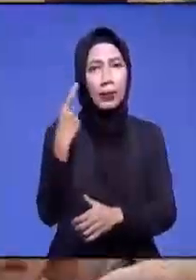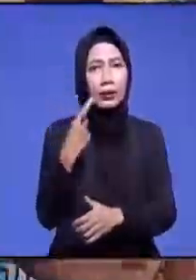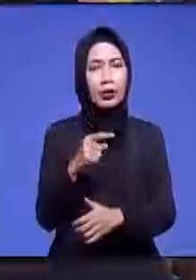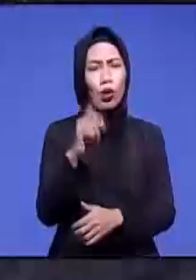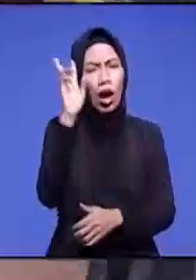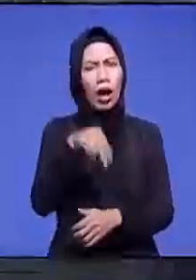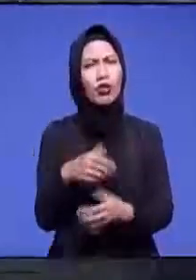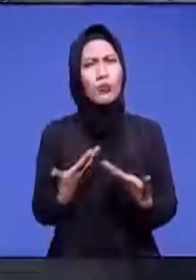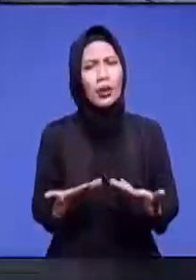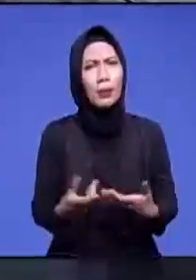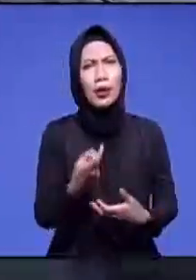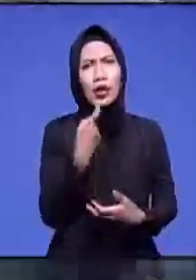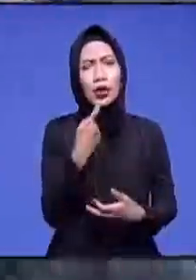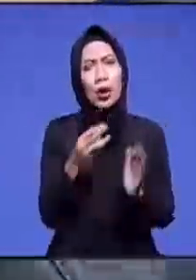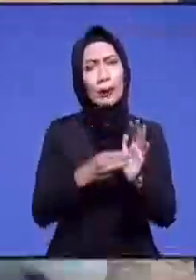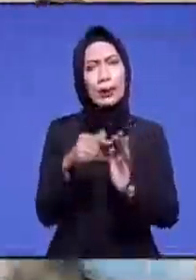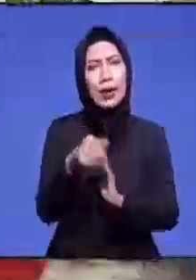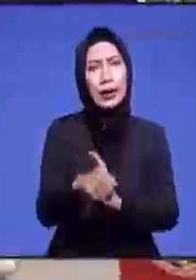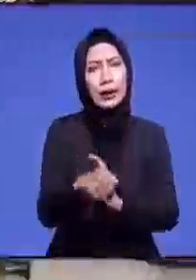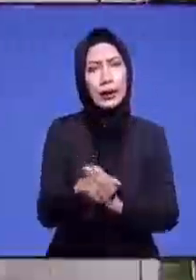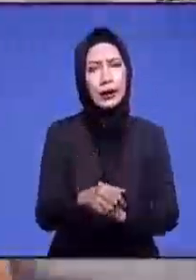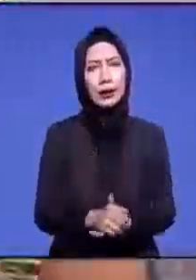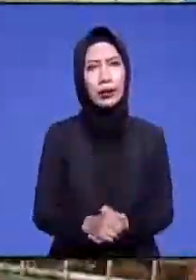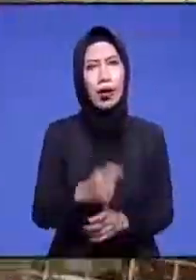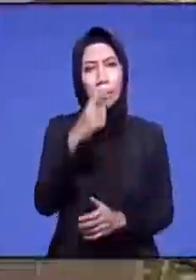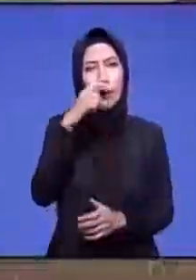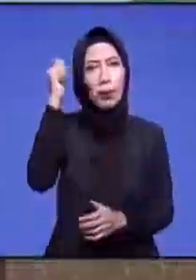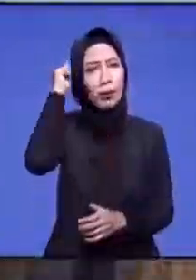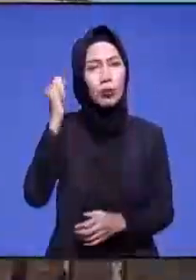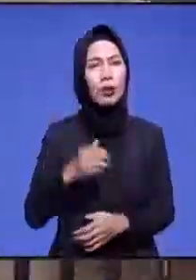langkah tepat penanganan kasus ini, sehingga para orang tua juga bisa tetap tenang.